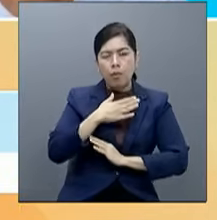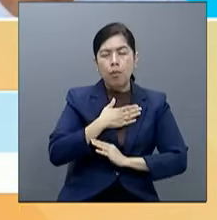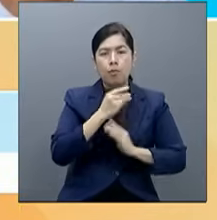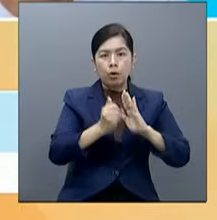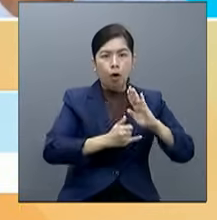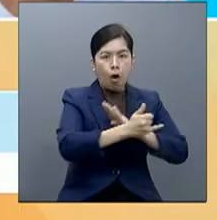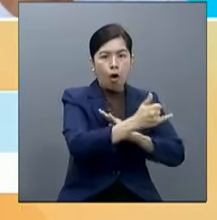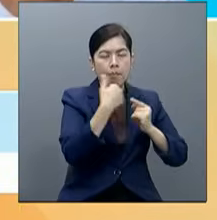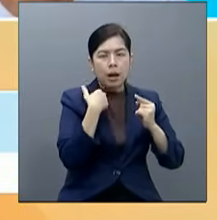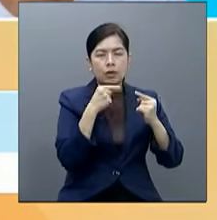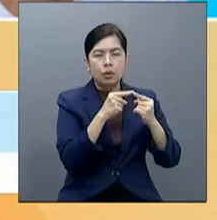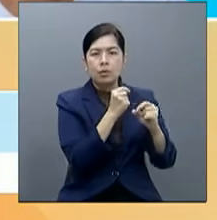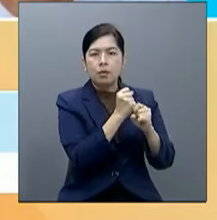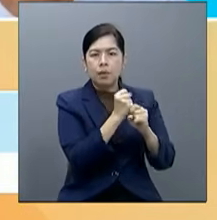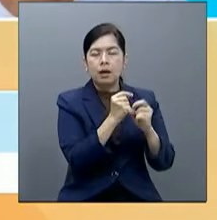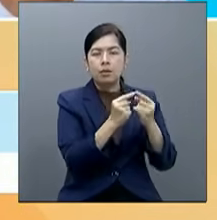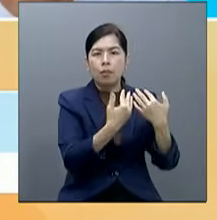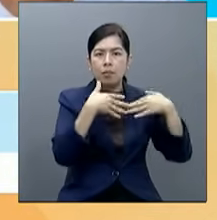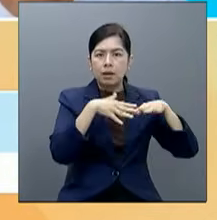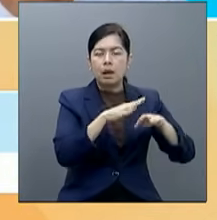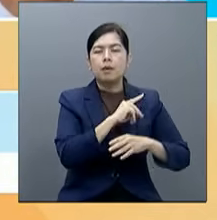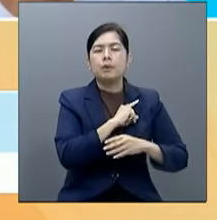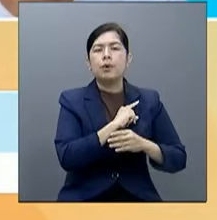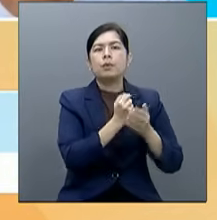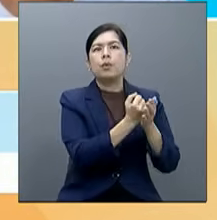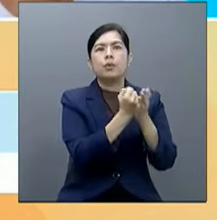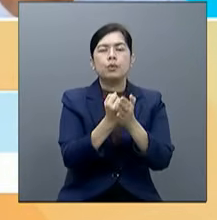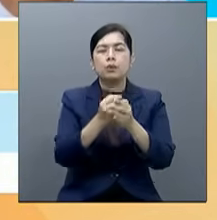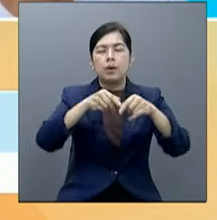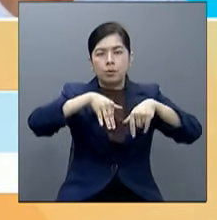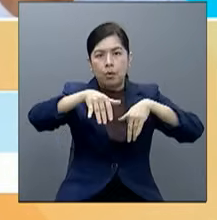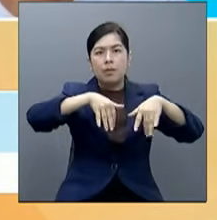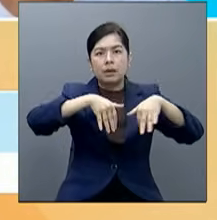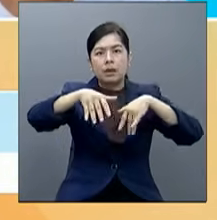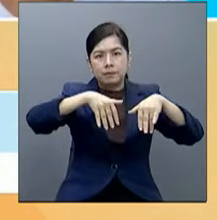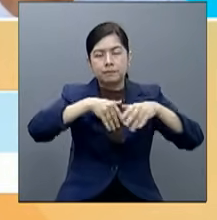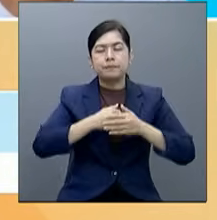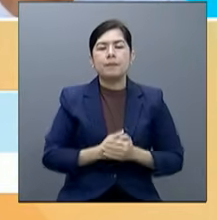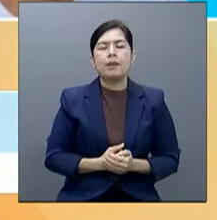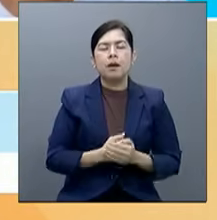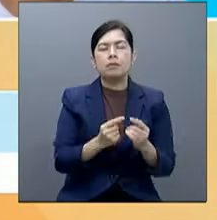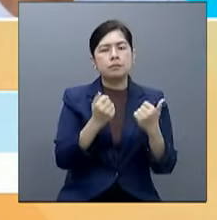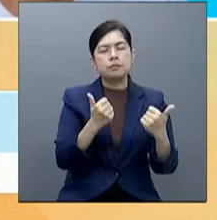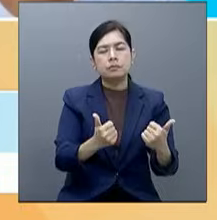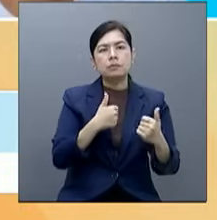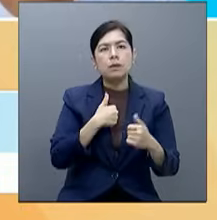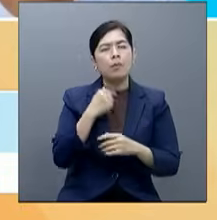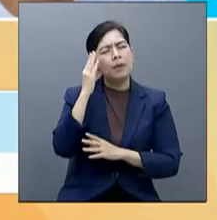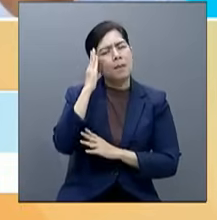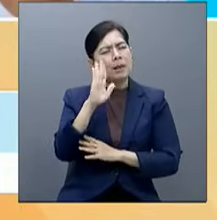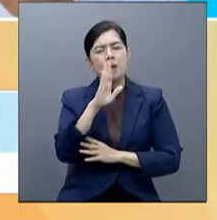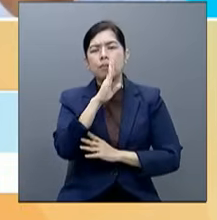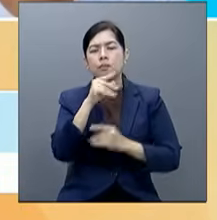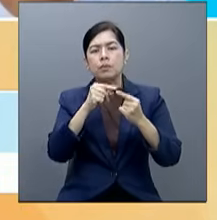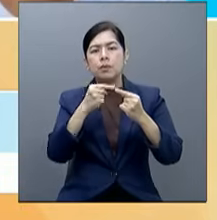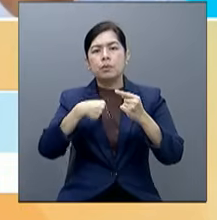ครับผมก็ขึ้นมาอยู่ข้างบนแล้วชาวบ้านก็ยังไม่ให้ออกไปไหนก็ให้อยู่ในที่ที่ปลอดภัยไว้ก่อนนะ